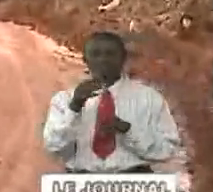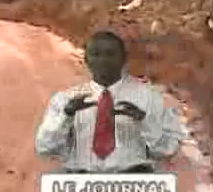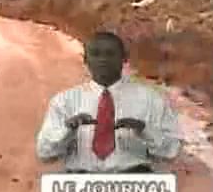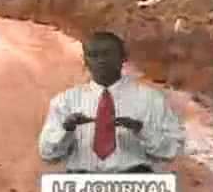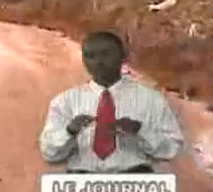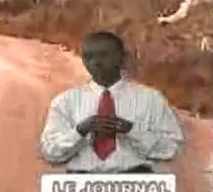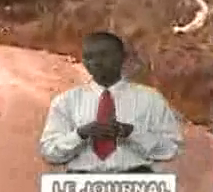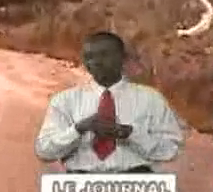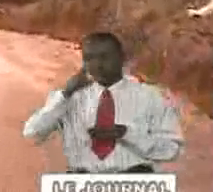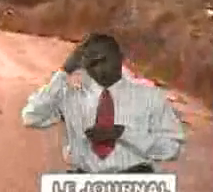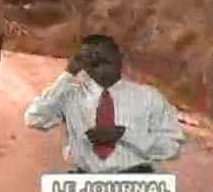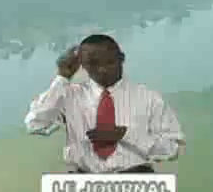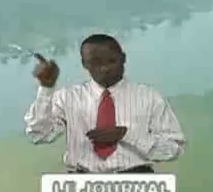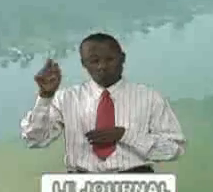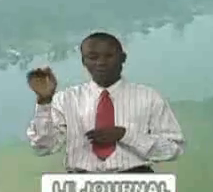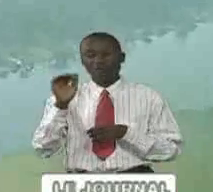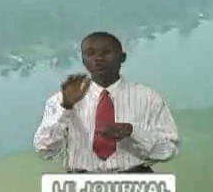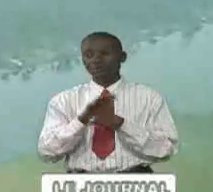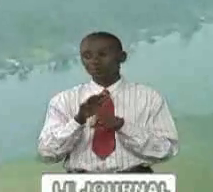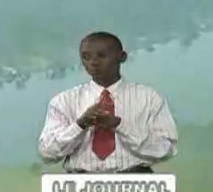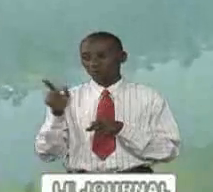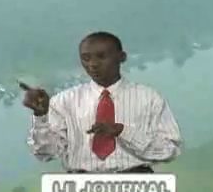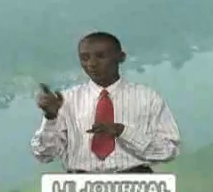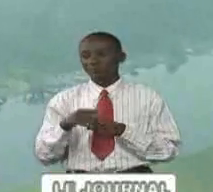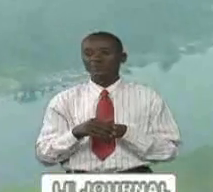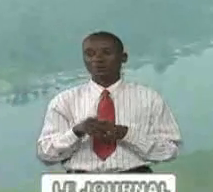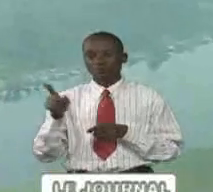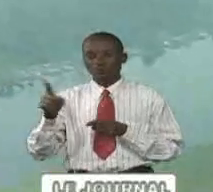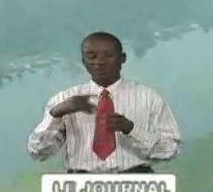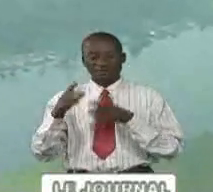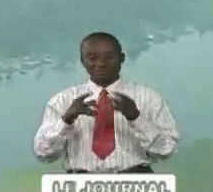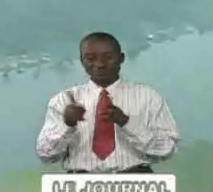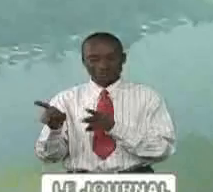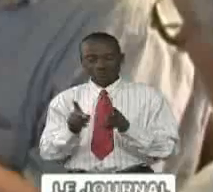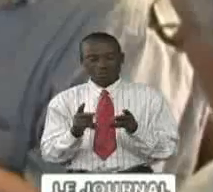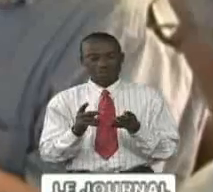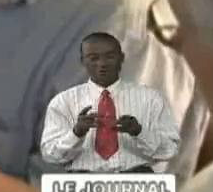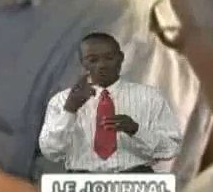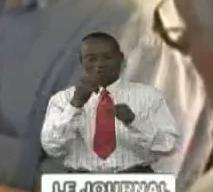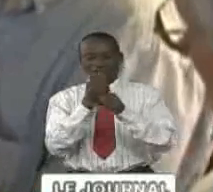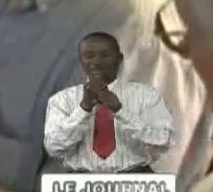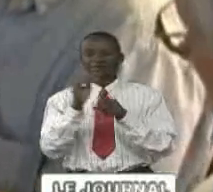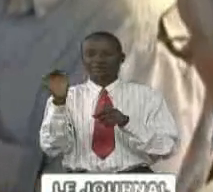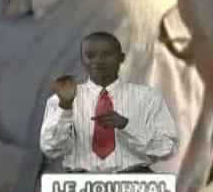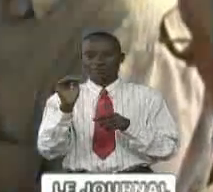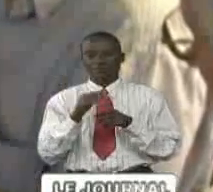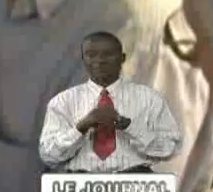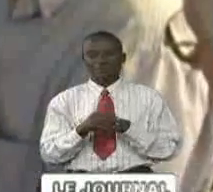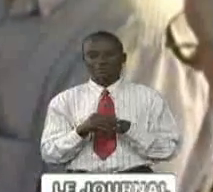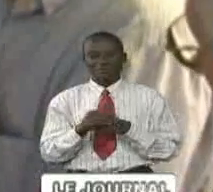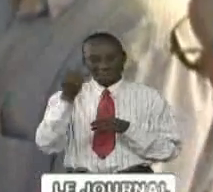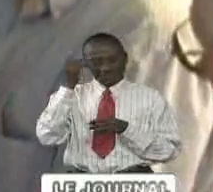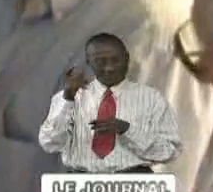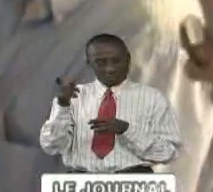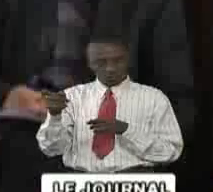trois provinces forestières de la RDC, vient de produire son premier plan d'aménagement forestier. Une initiative de la Sodefor